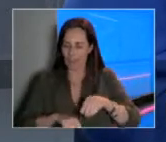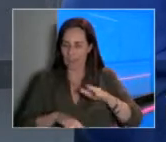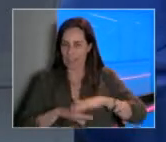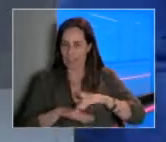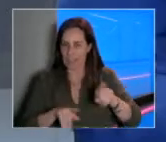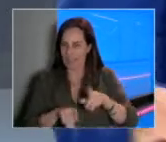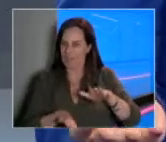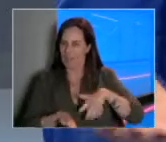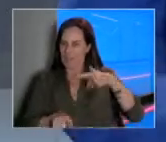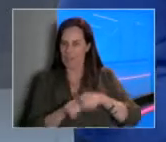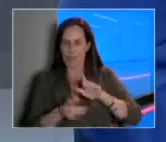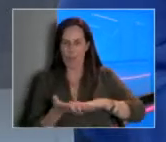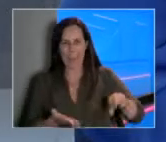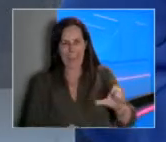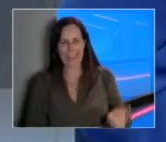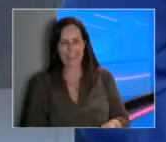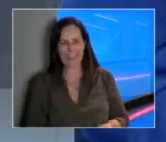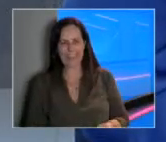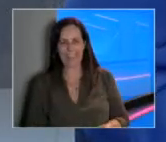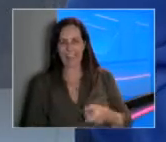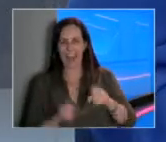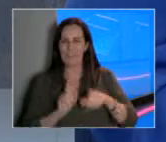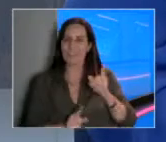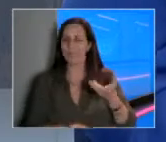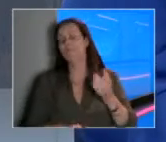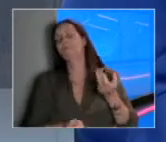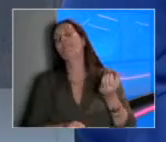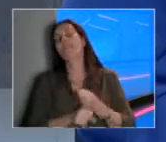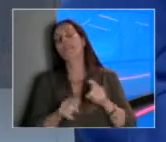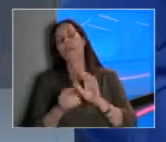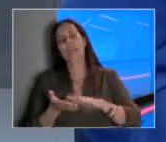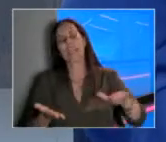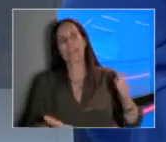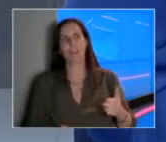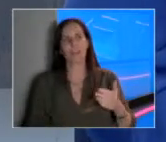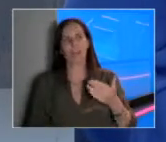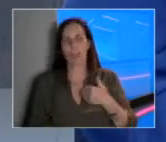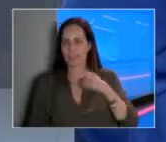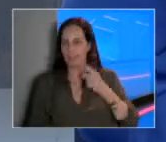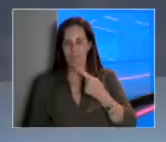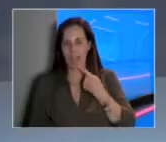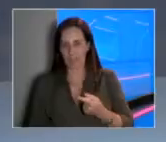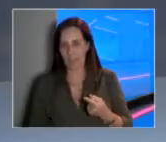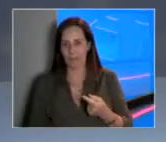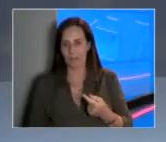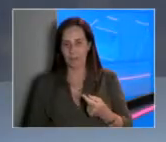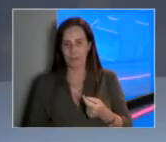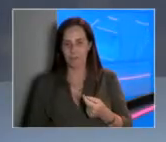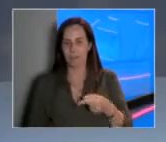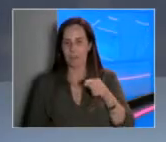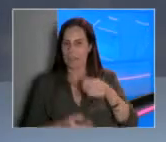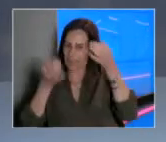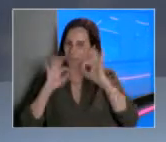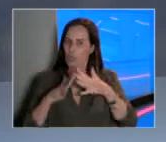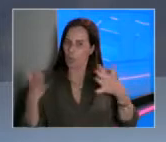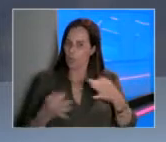לא? מה לעשות, לפעמים צריך להיות גננת בגן ילדים. תראה, אני חייבת להגיד לך, זה כבוד